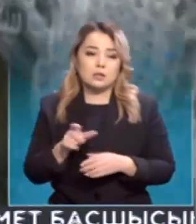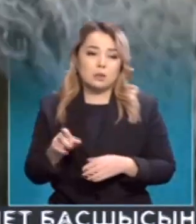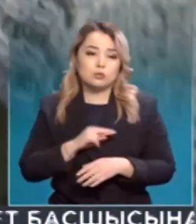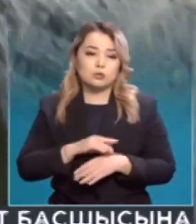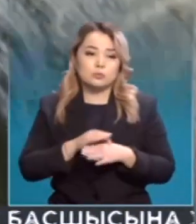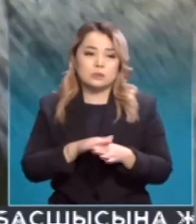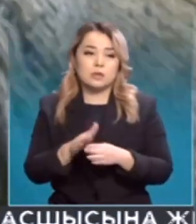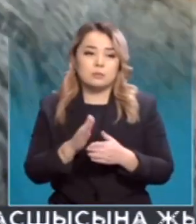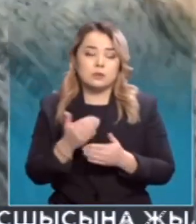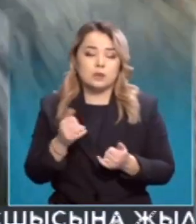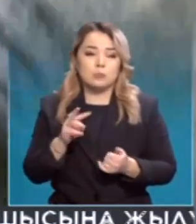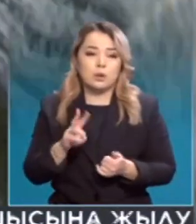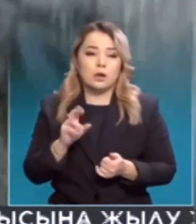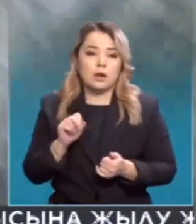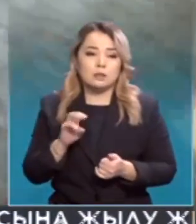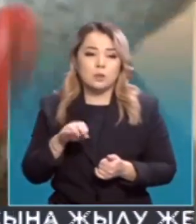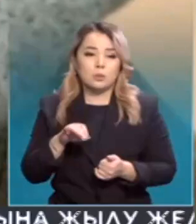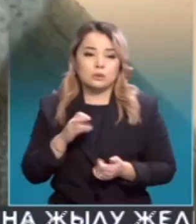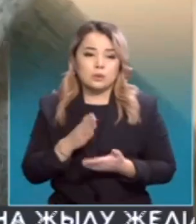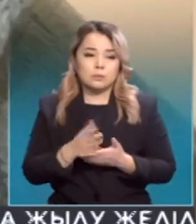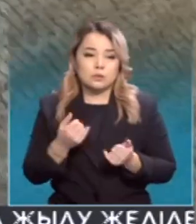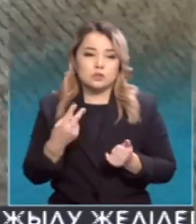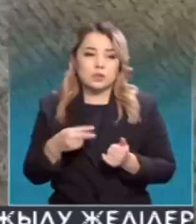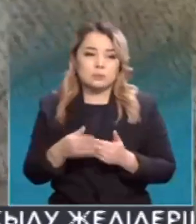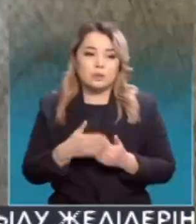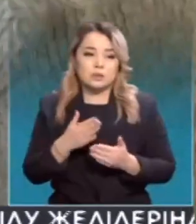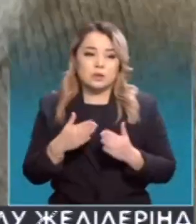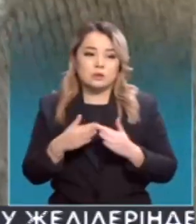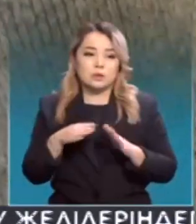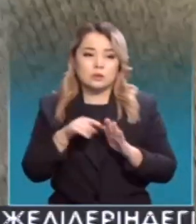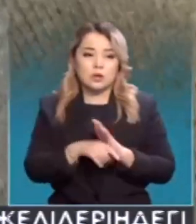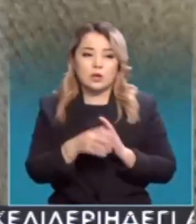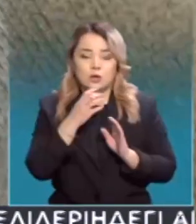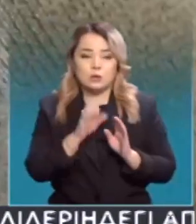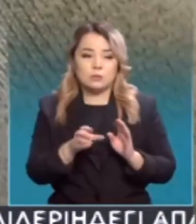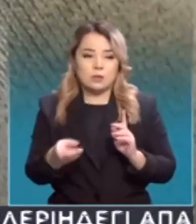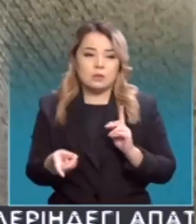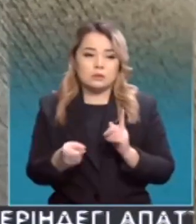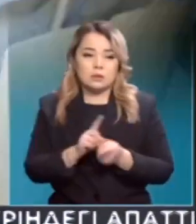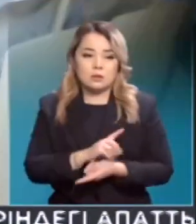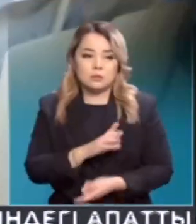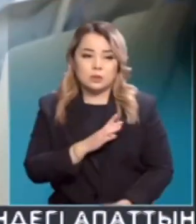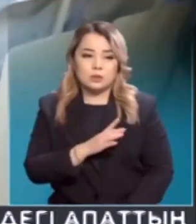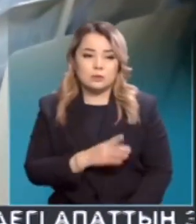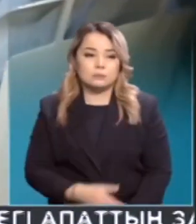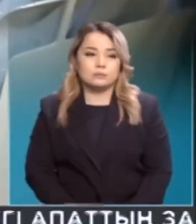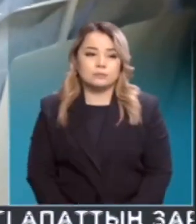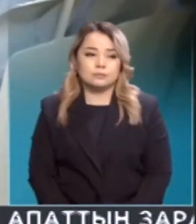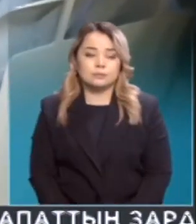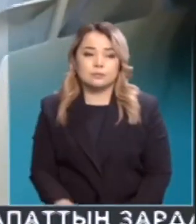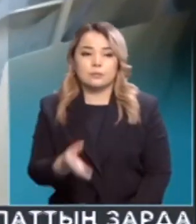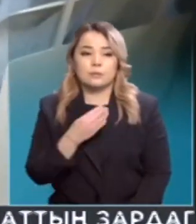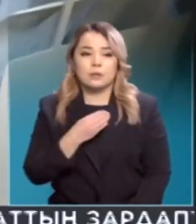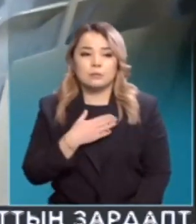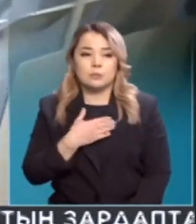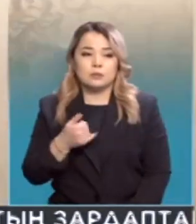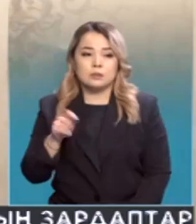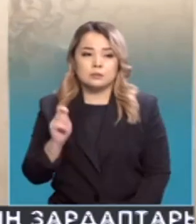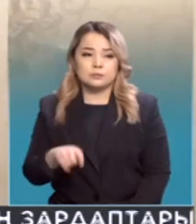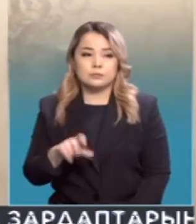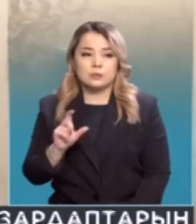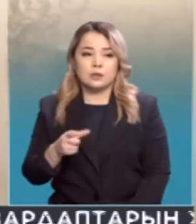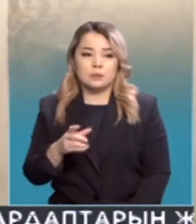жұмылдырылды. Солардың бірі Мұрат Қанапин. Ол бүгін 20-дан аса пәтерде жылу батареяларын ауыстырды. Біз мына Семейден келдік, мына